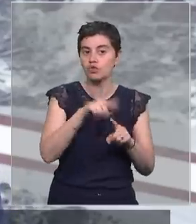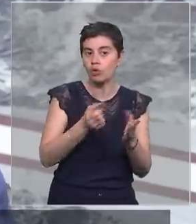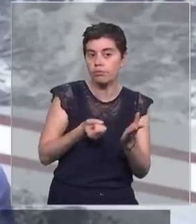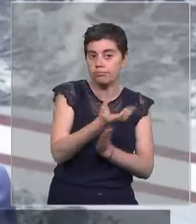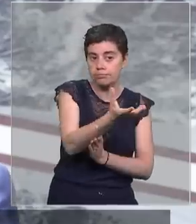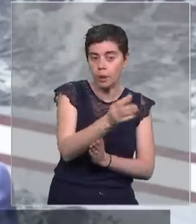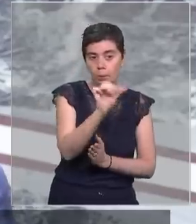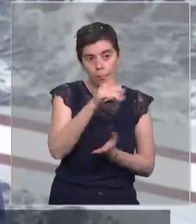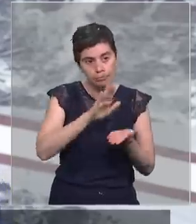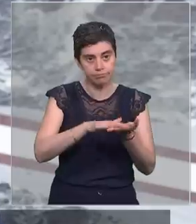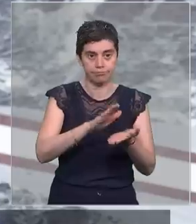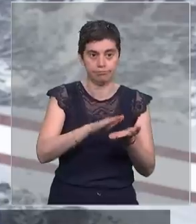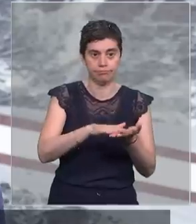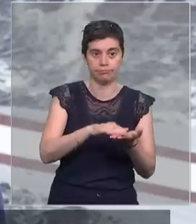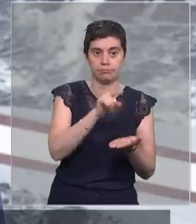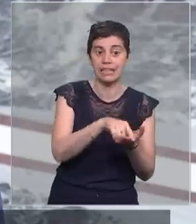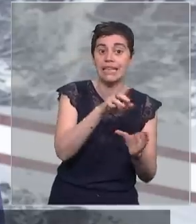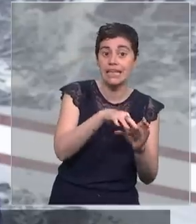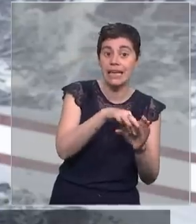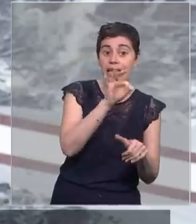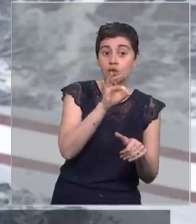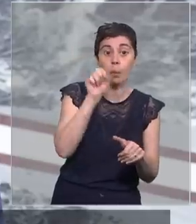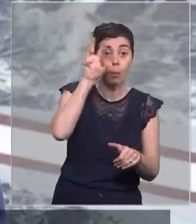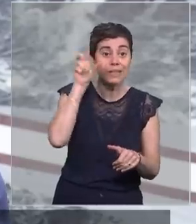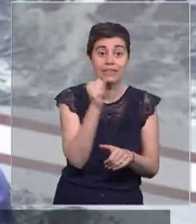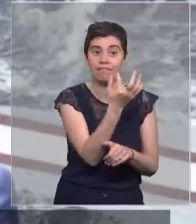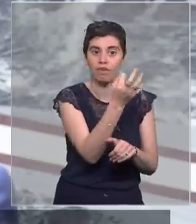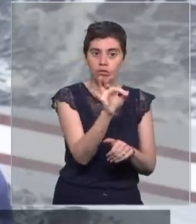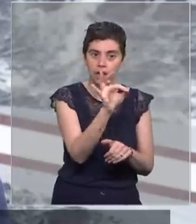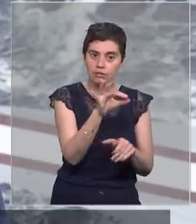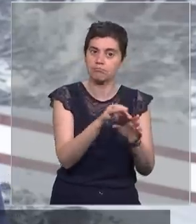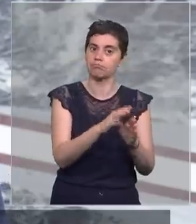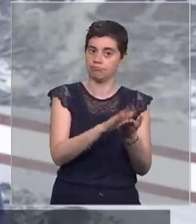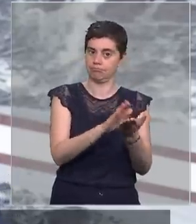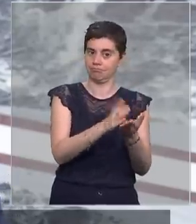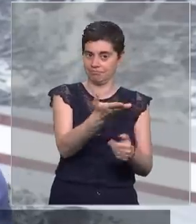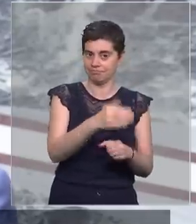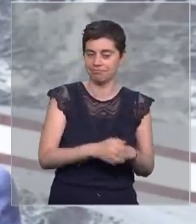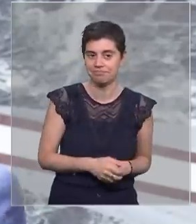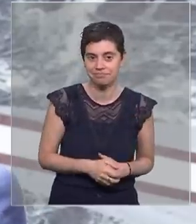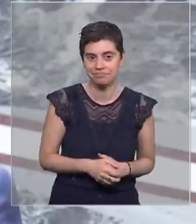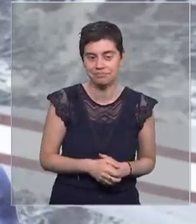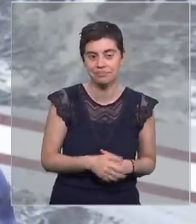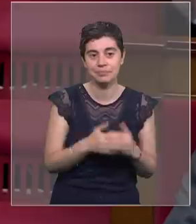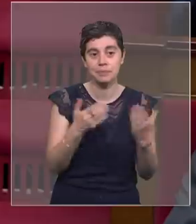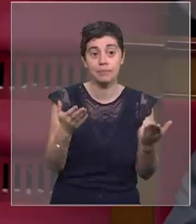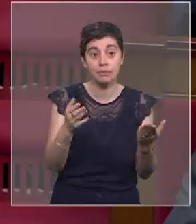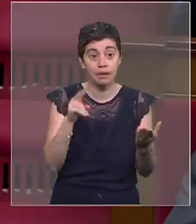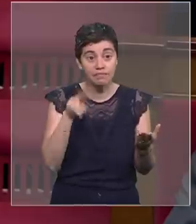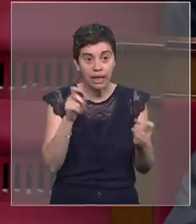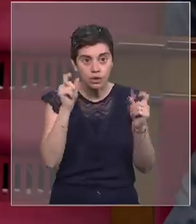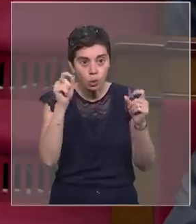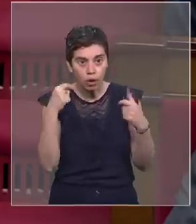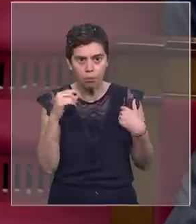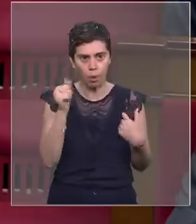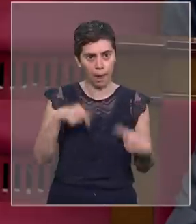vous féliciter de votre victoire aux élections en Polynésie française. Alors, il pourrait paraître étonnant que la Première ministre de